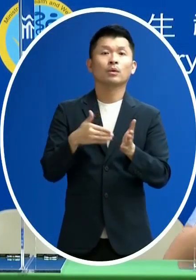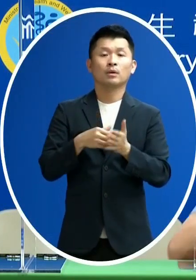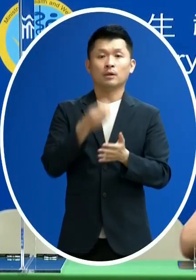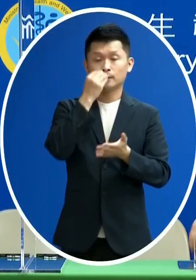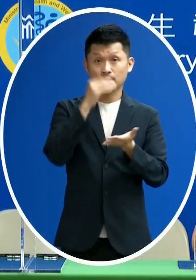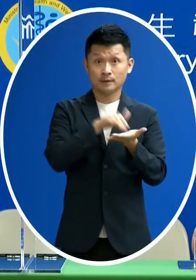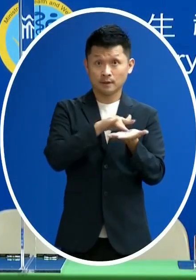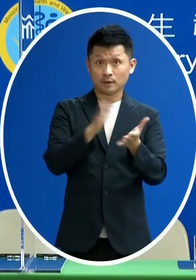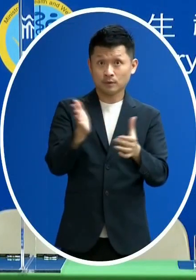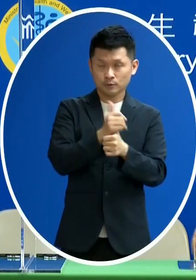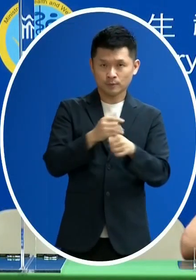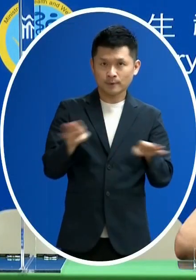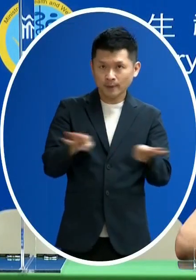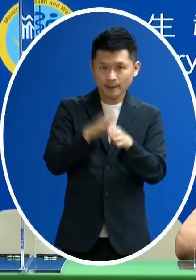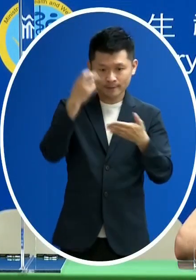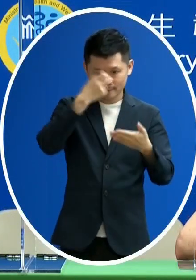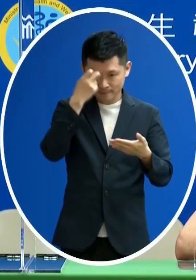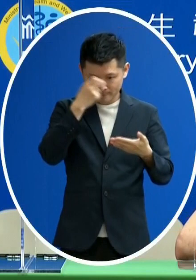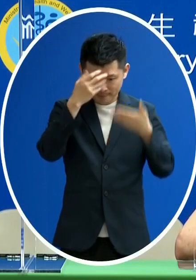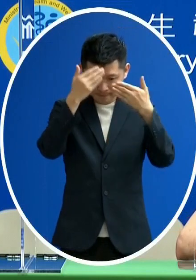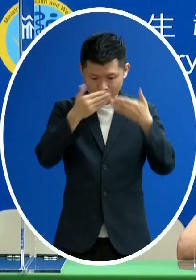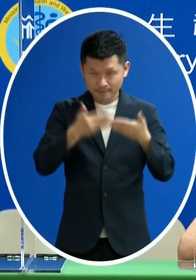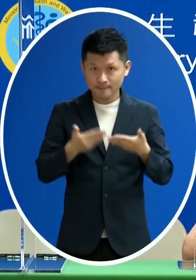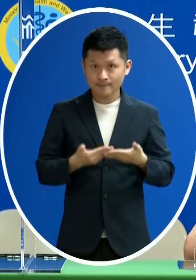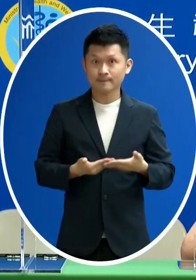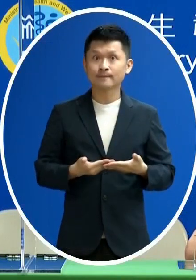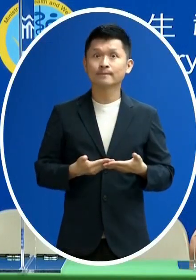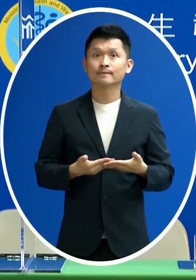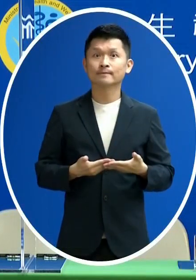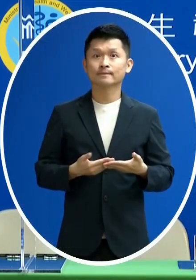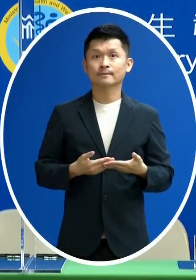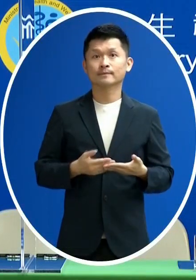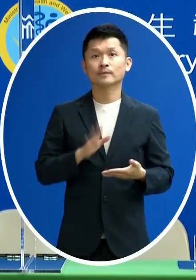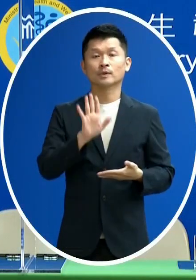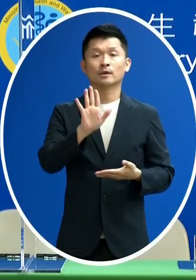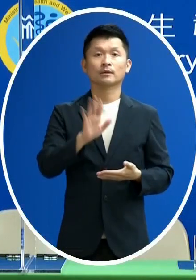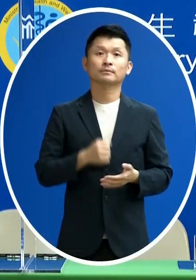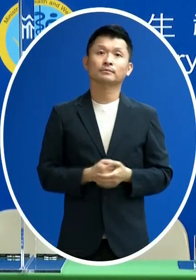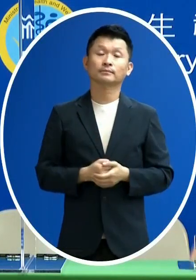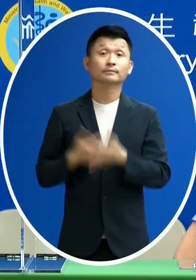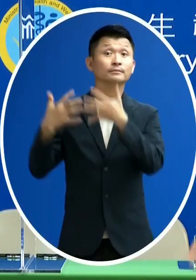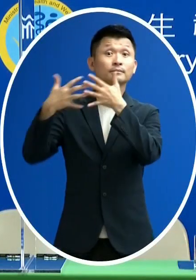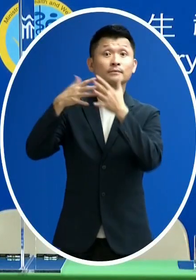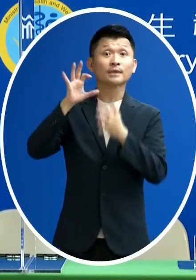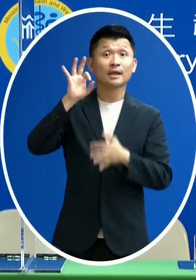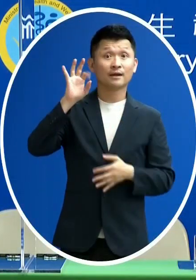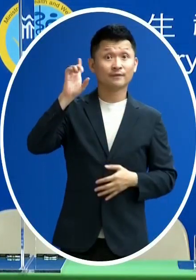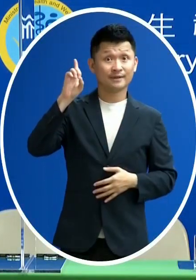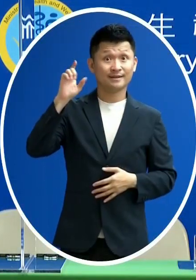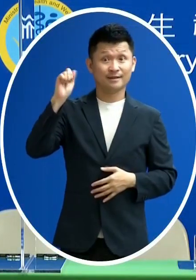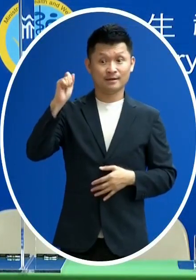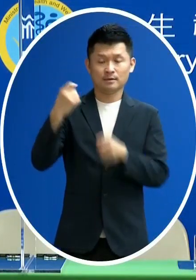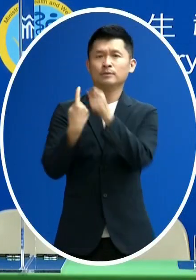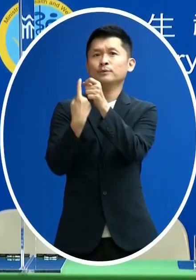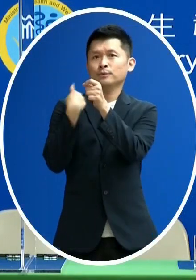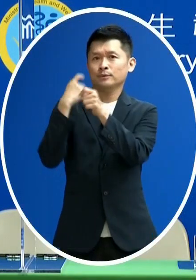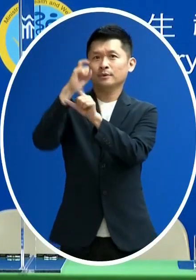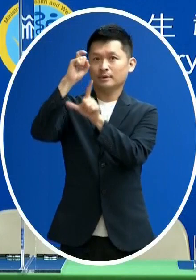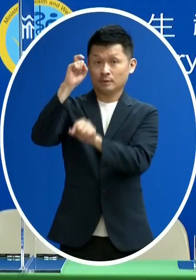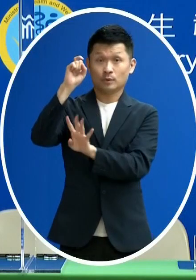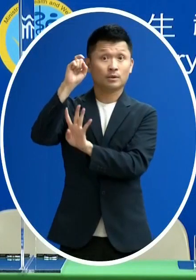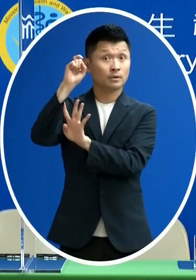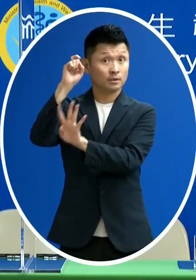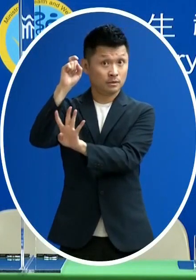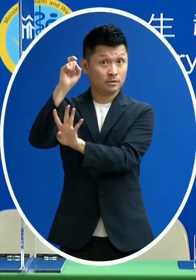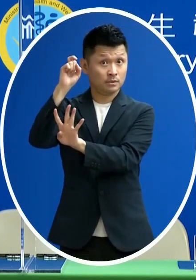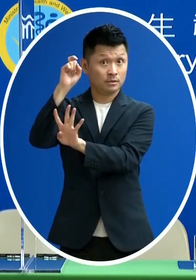署就进行审核，就是他补件之后这些文件的一个审核。那美国 FDA 是在去年的